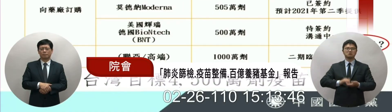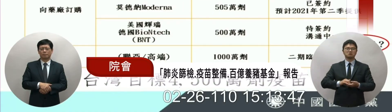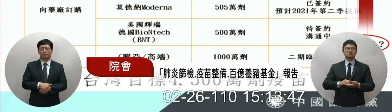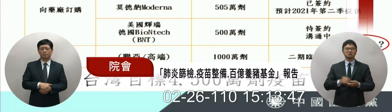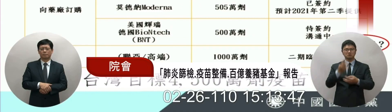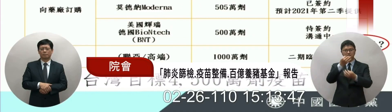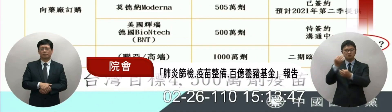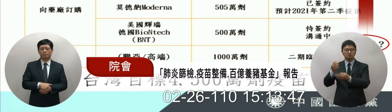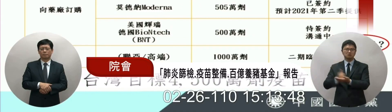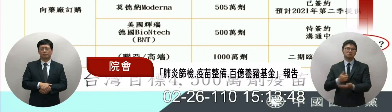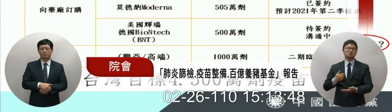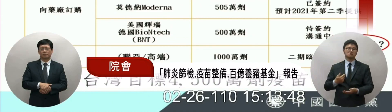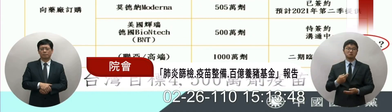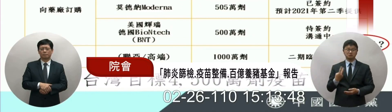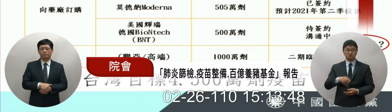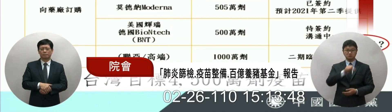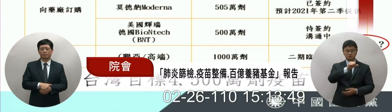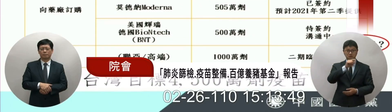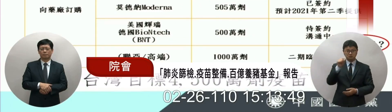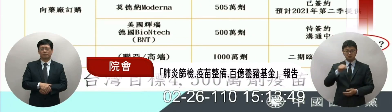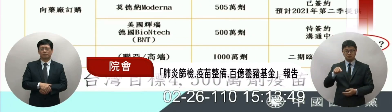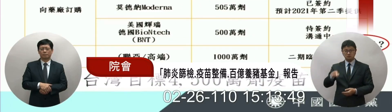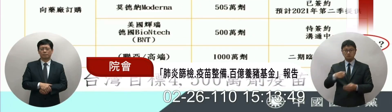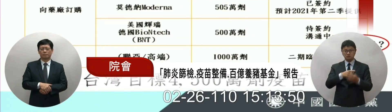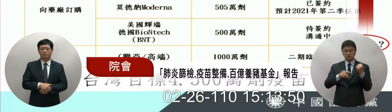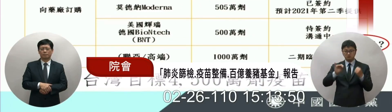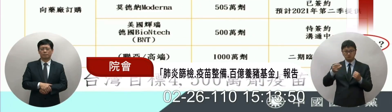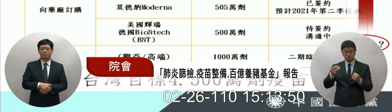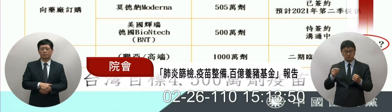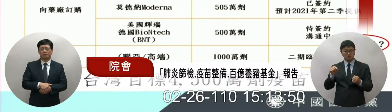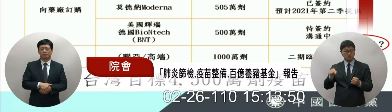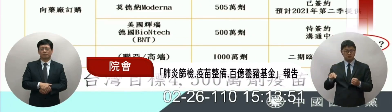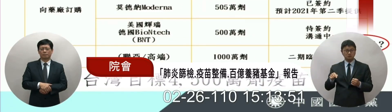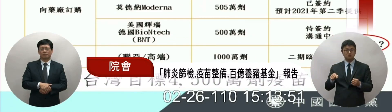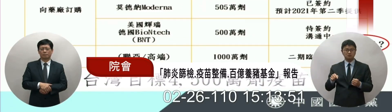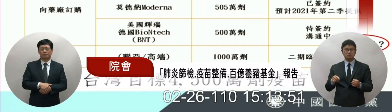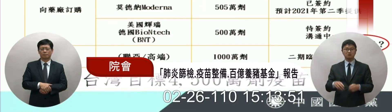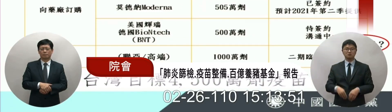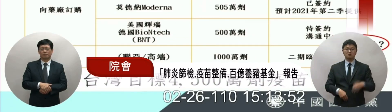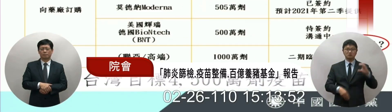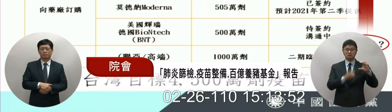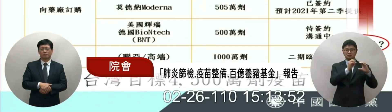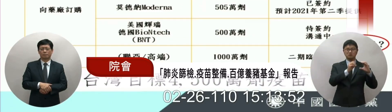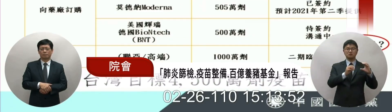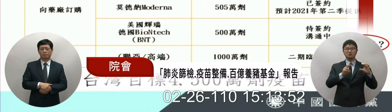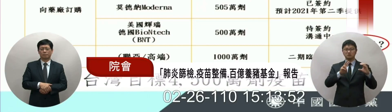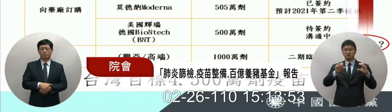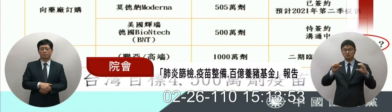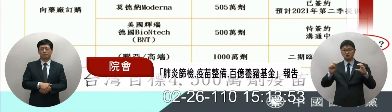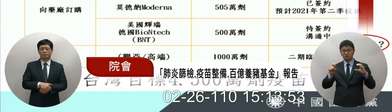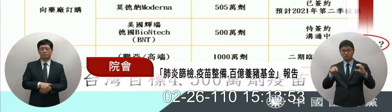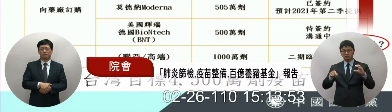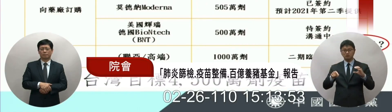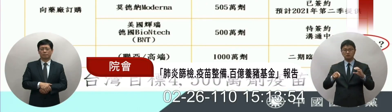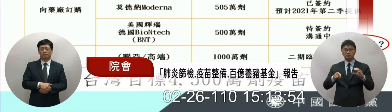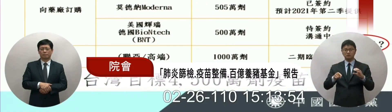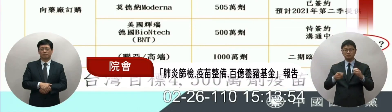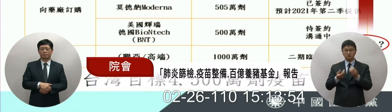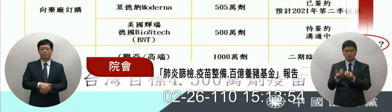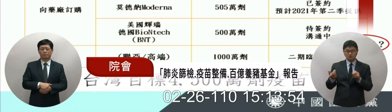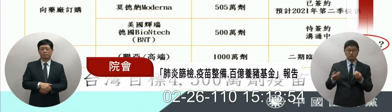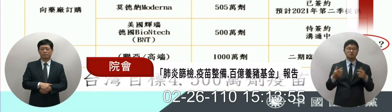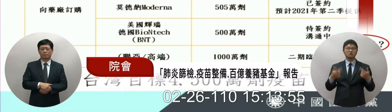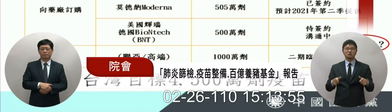括这个 A Z 本身1000万剂的那一部分，不是 COVAX 所配额的那一部分，说